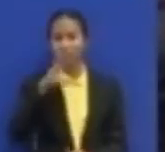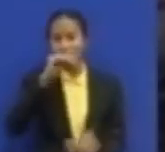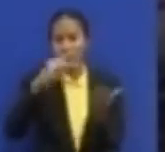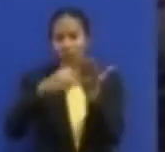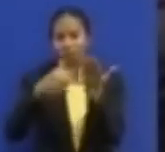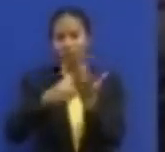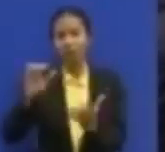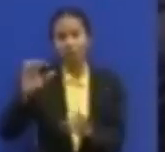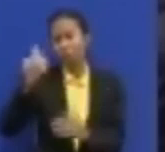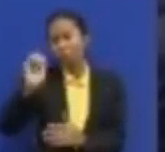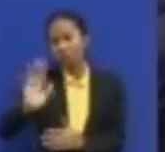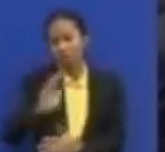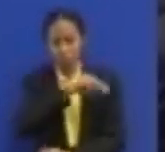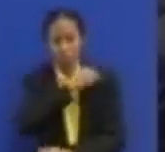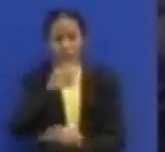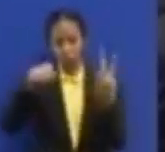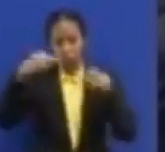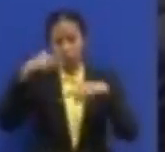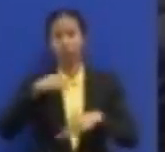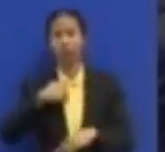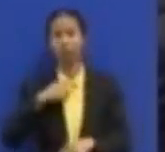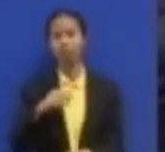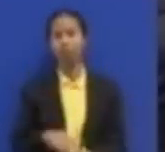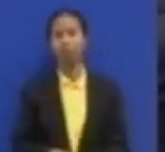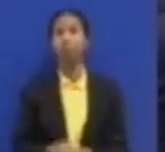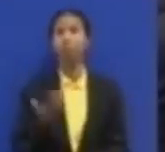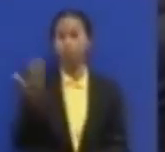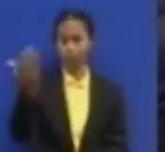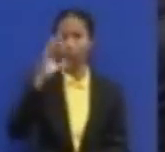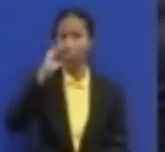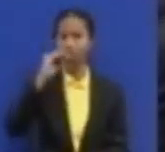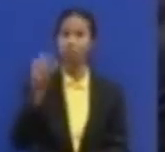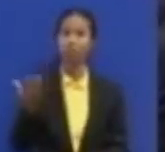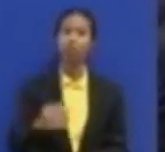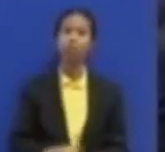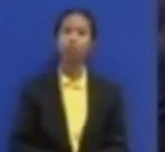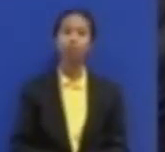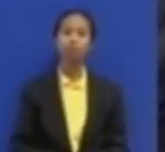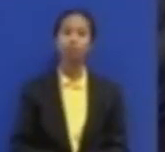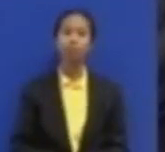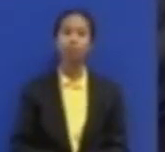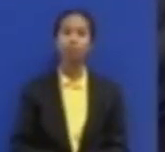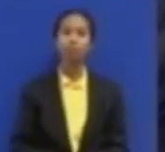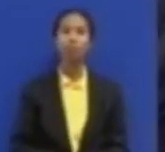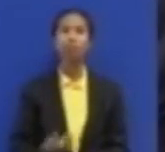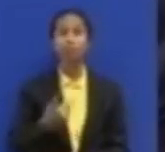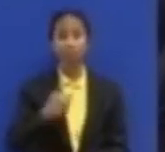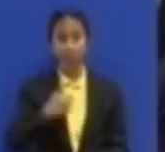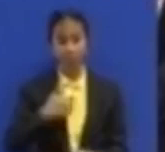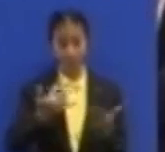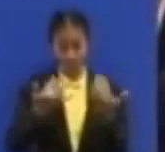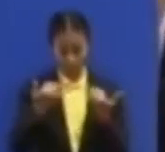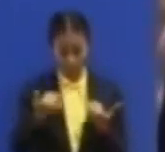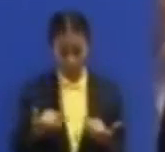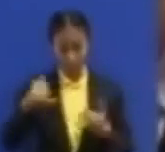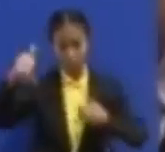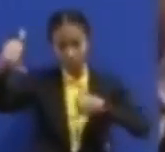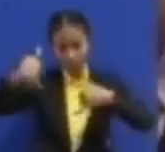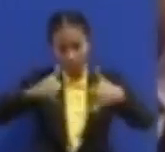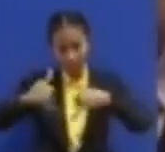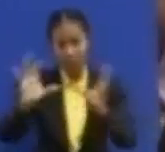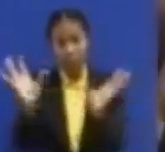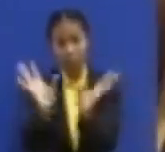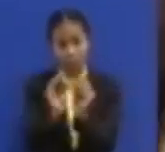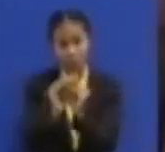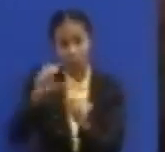ได้ครับ ครับเชิญต่อ ฉะนั้นการที่เรามาประชุมในห้องประชุมของบริ